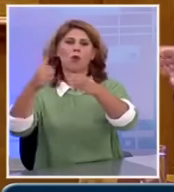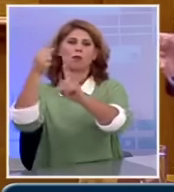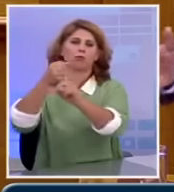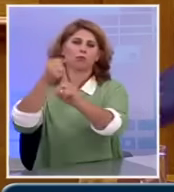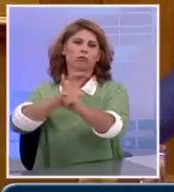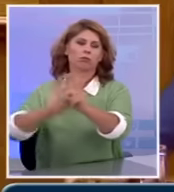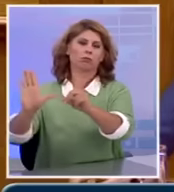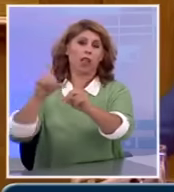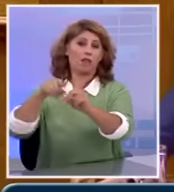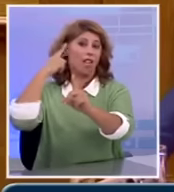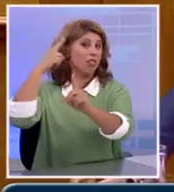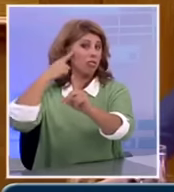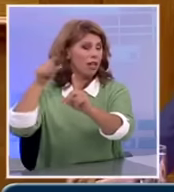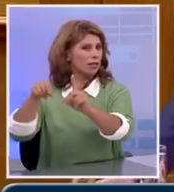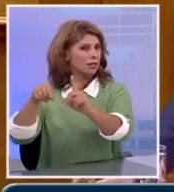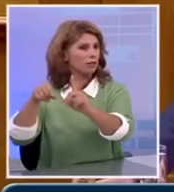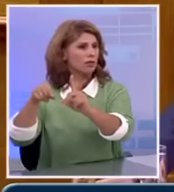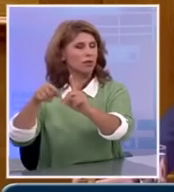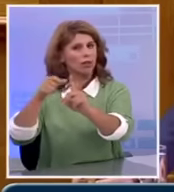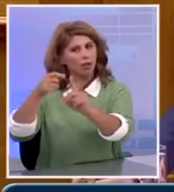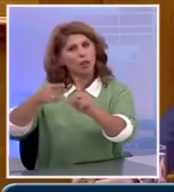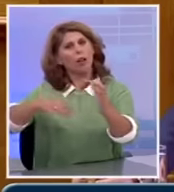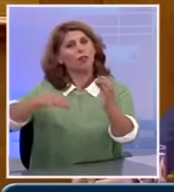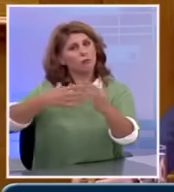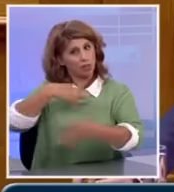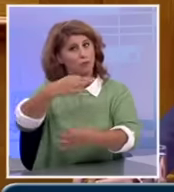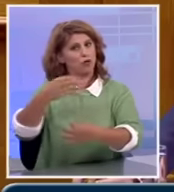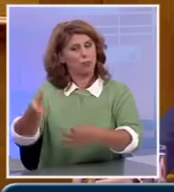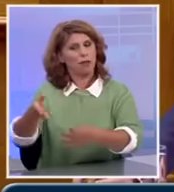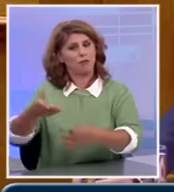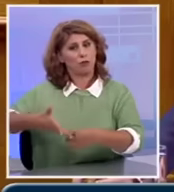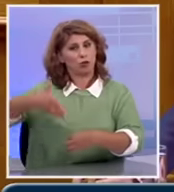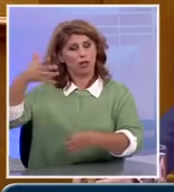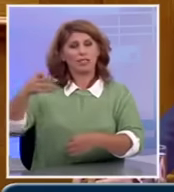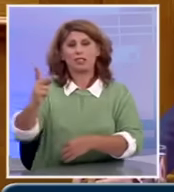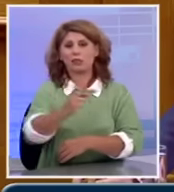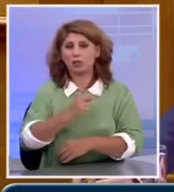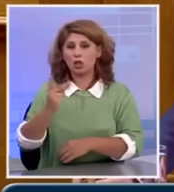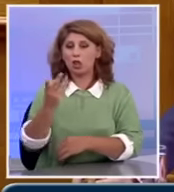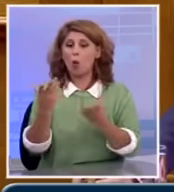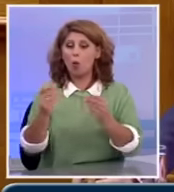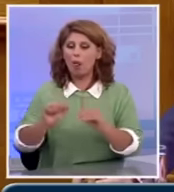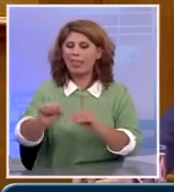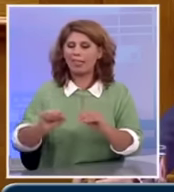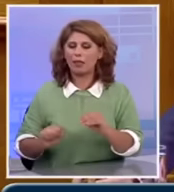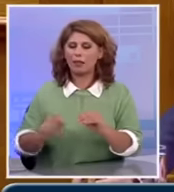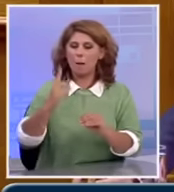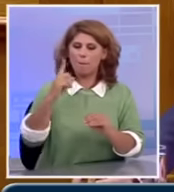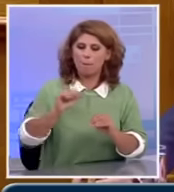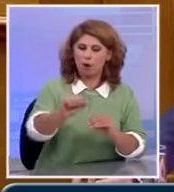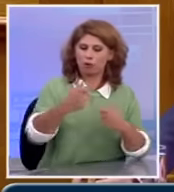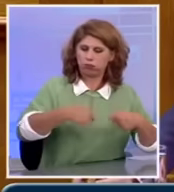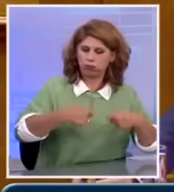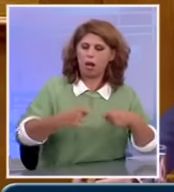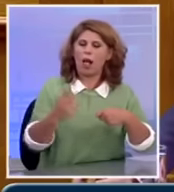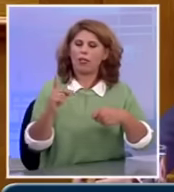αυτές είναι οι ιδέες που πρεσβεύει η κοινωνία πολλών ταχυτήτων όμως στο τέλος τέλος